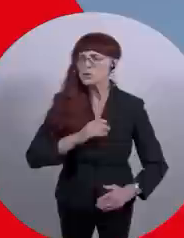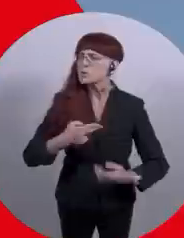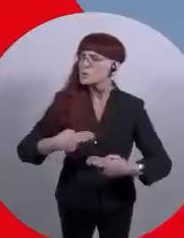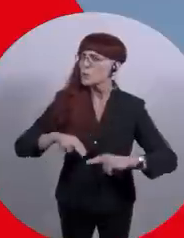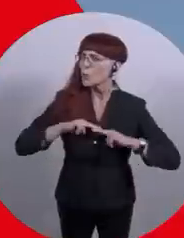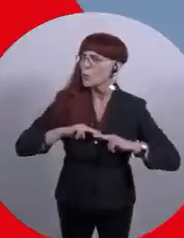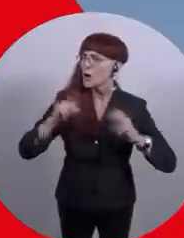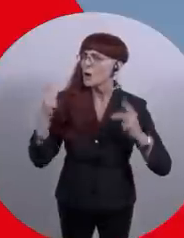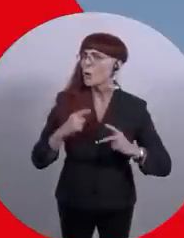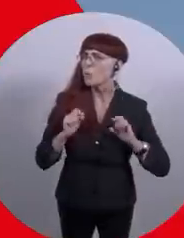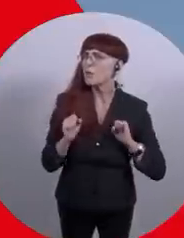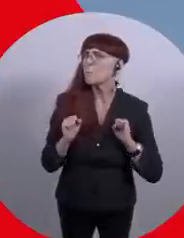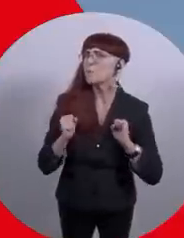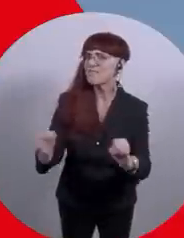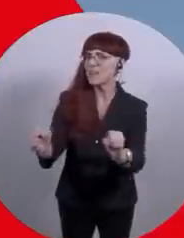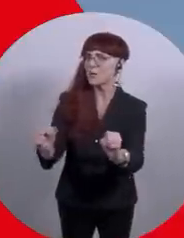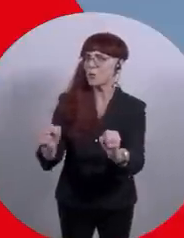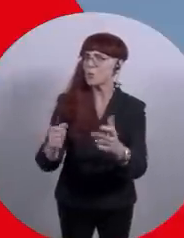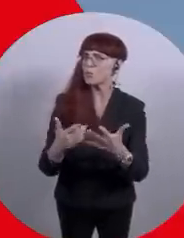und